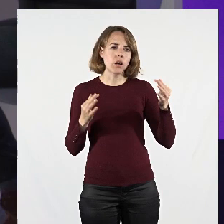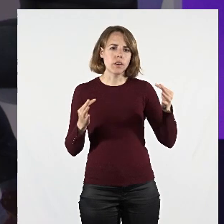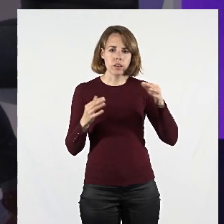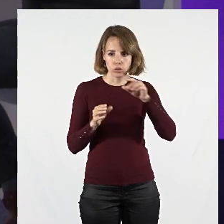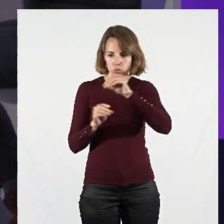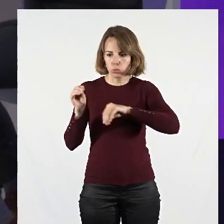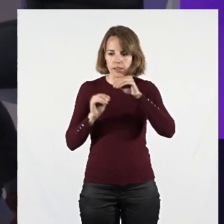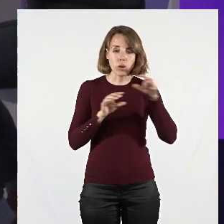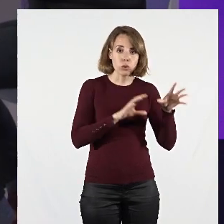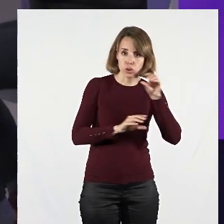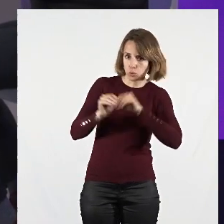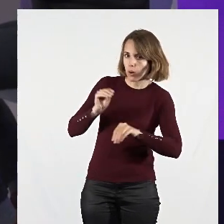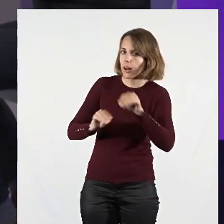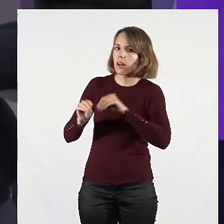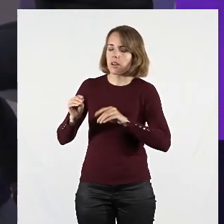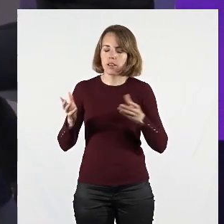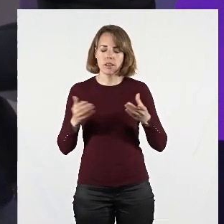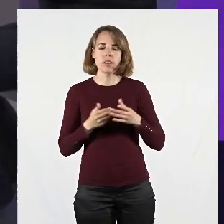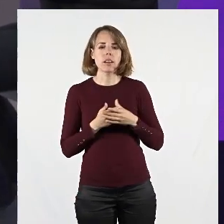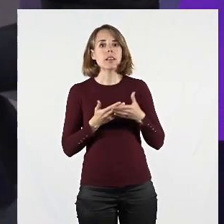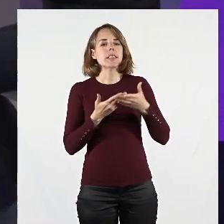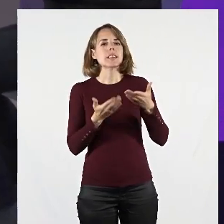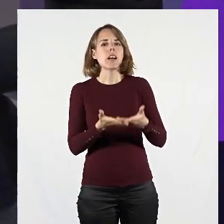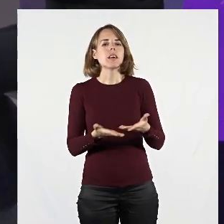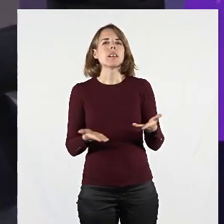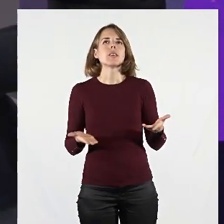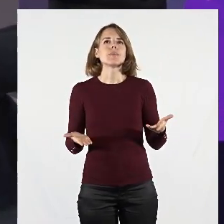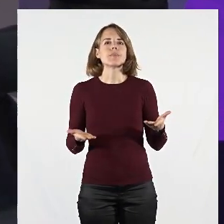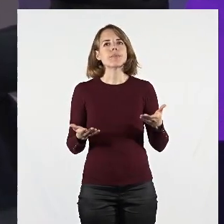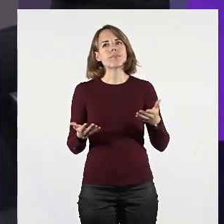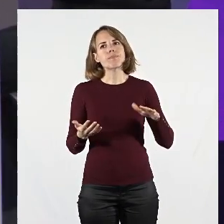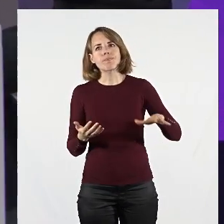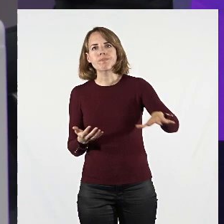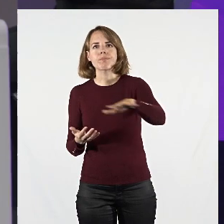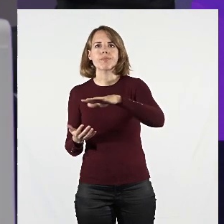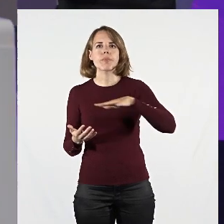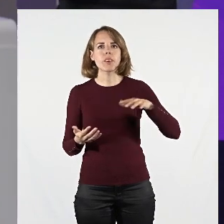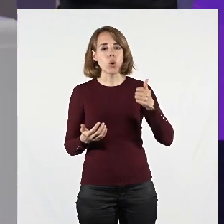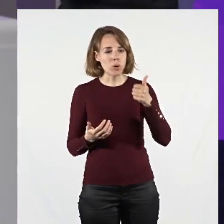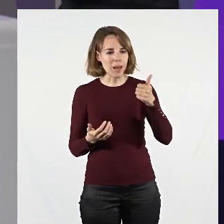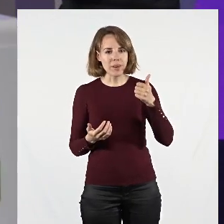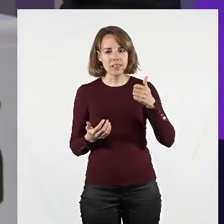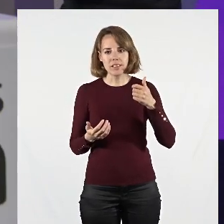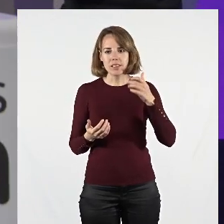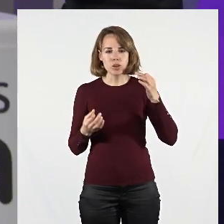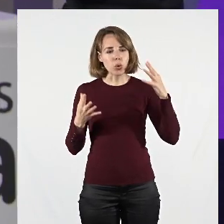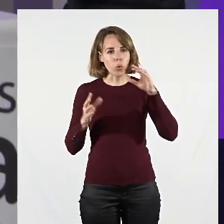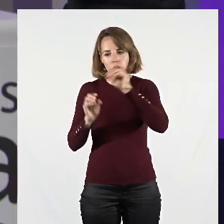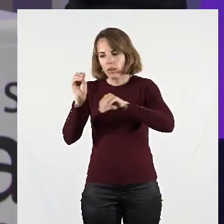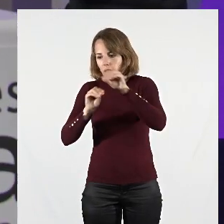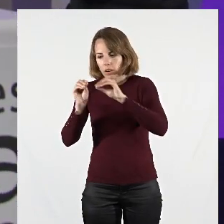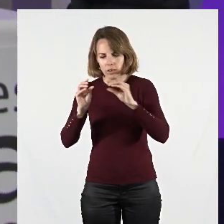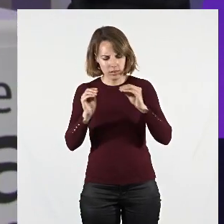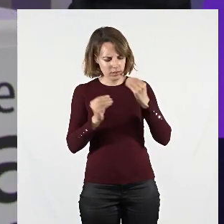aussi affaire à un public qui est peut-être un cordonnier pas très bien chaussé, qui est très très près des questions du soin, mais dont